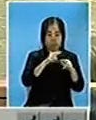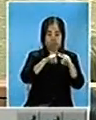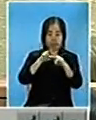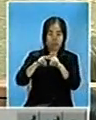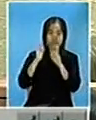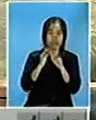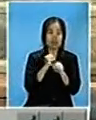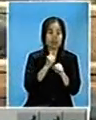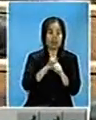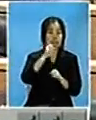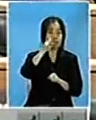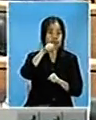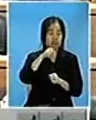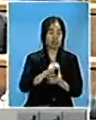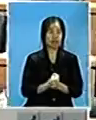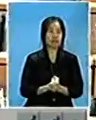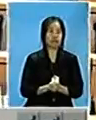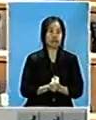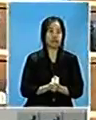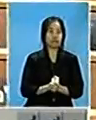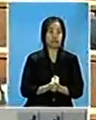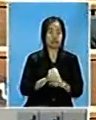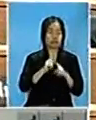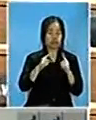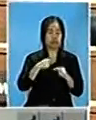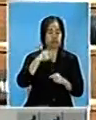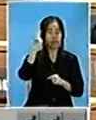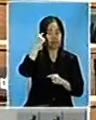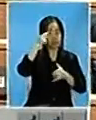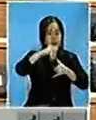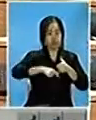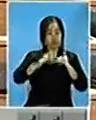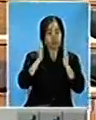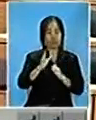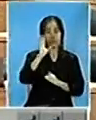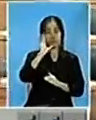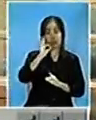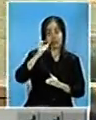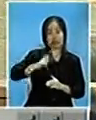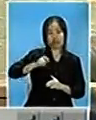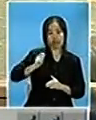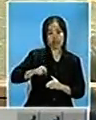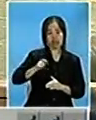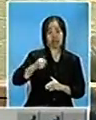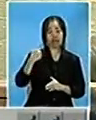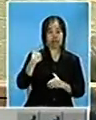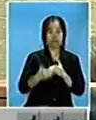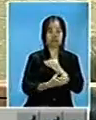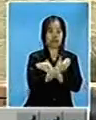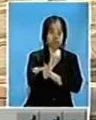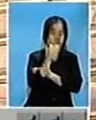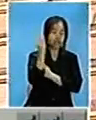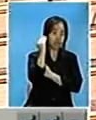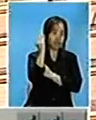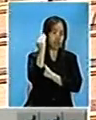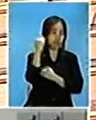ที่แต่ผมเชื่อว่าตุลาการรัฐธรรมนูญทั้ง9ท่านนั้นคงมีโอกาสได้รับฟังความรู้สึก